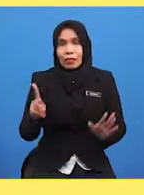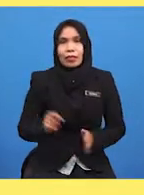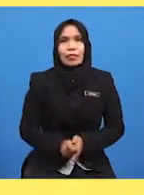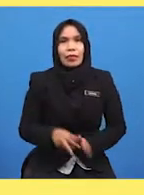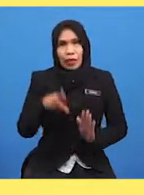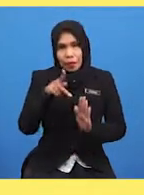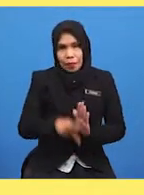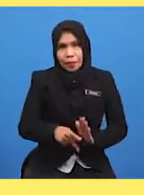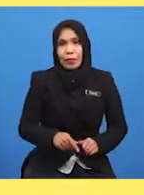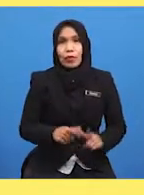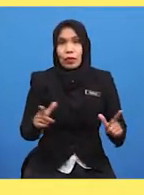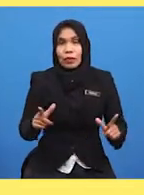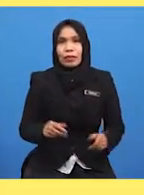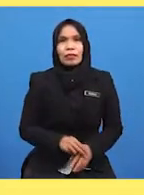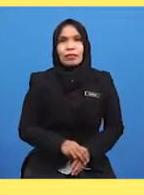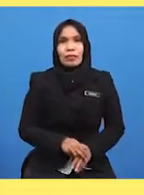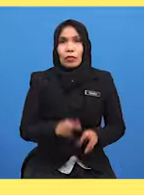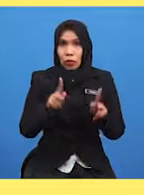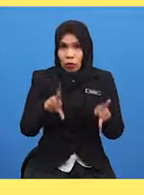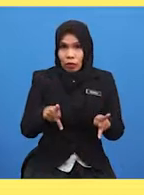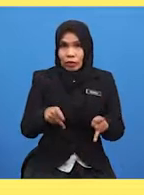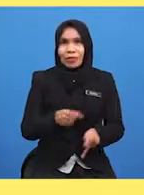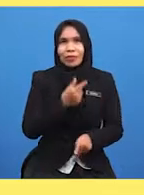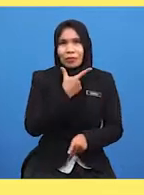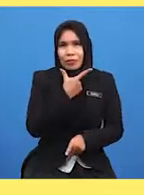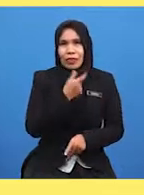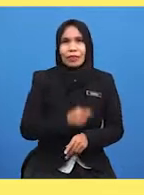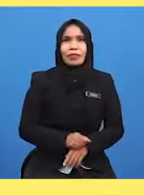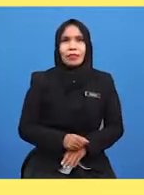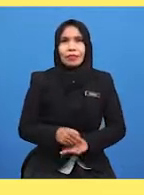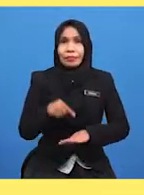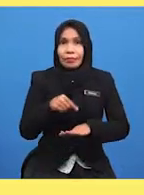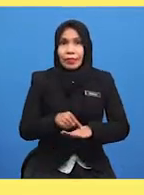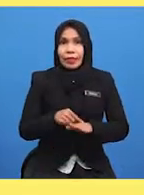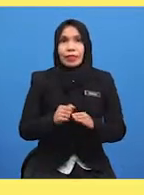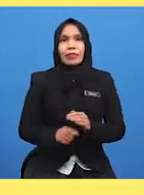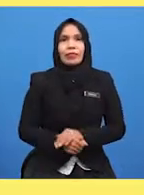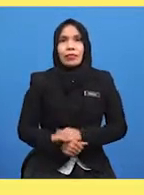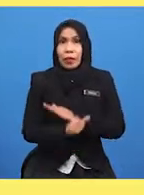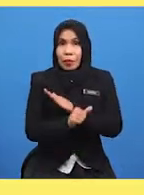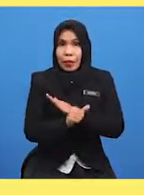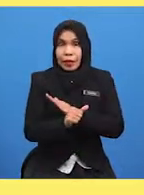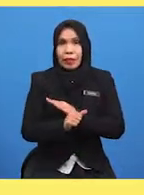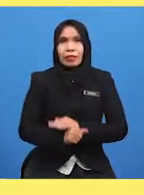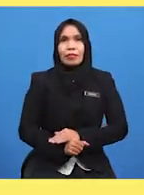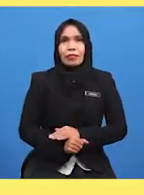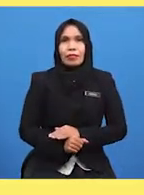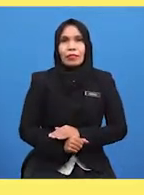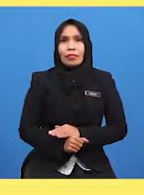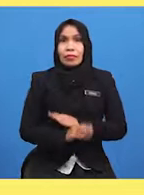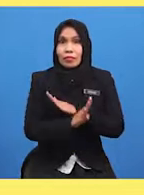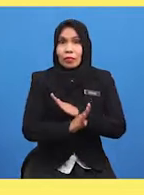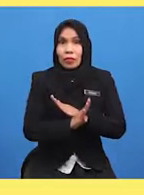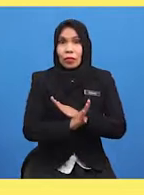British di Perak Selangor negeri sembilan dan Pahang murid-murid di rumah pastikan murid-murid membuka buku